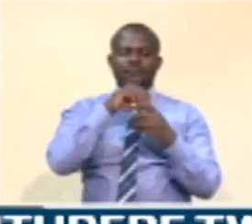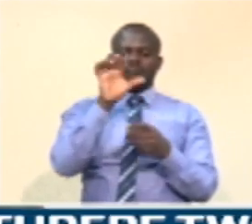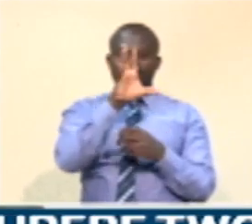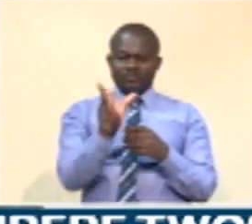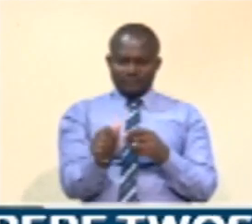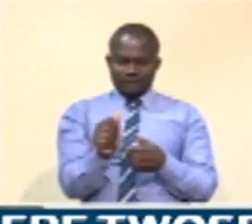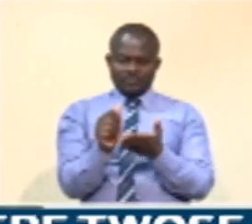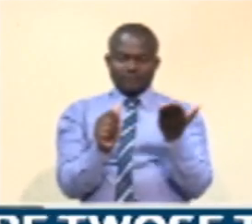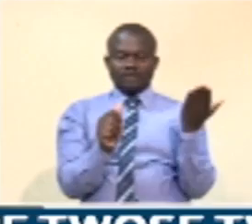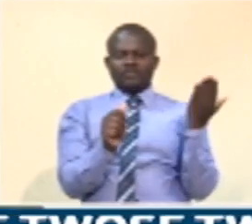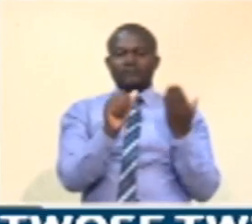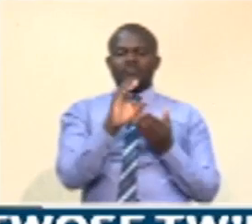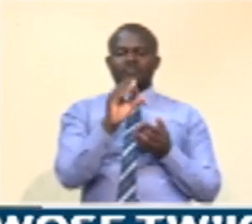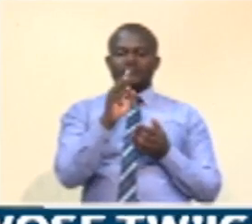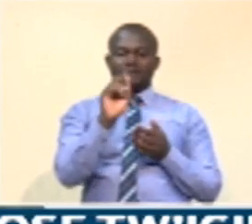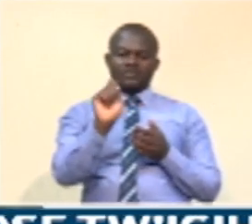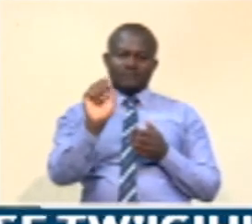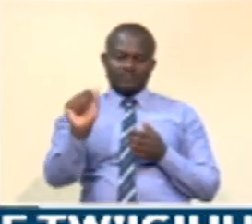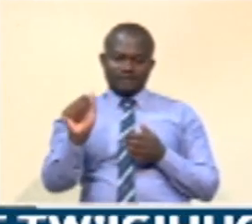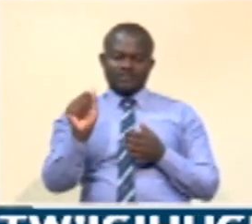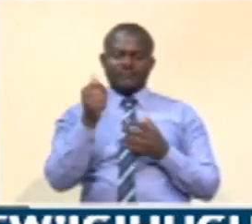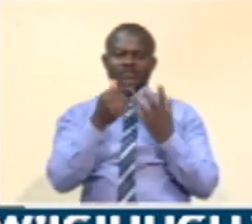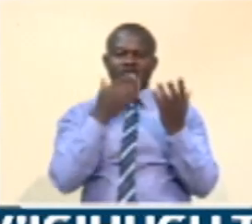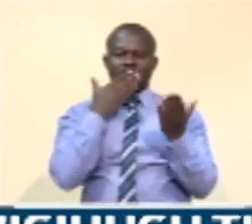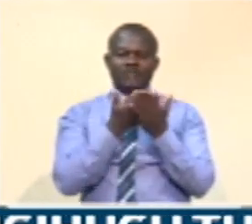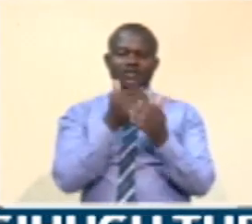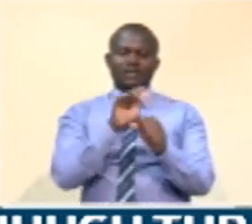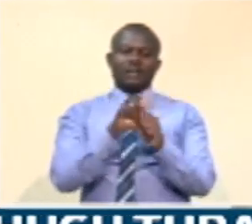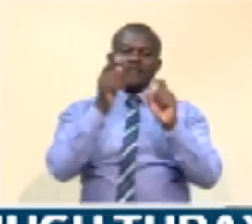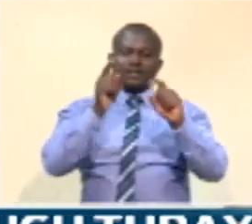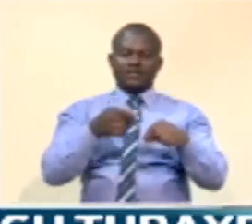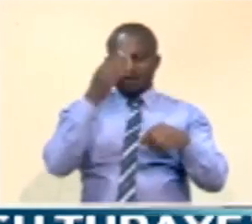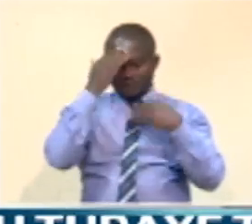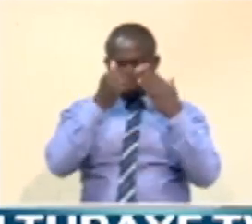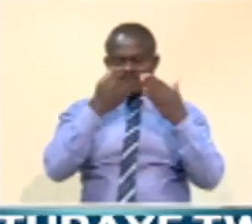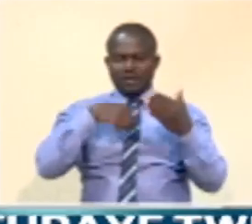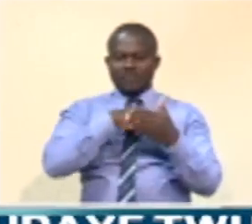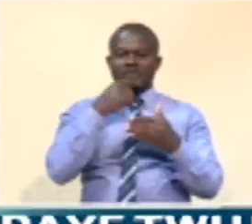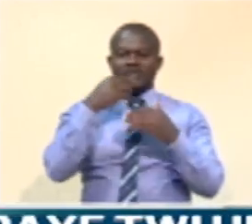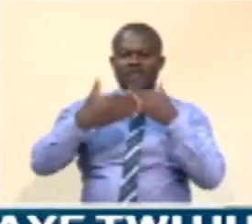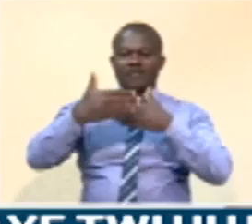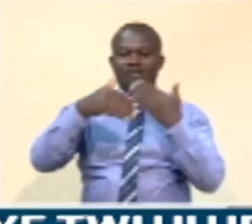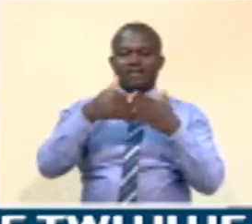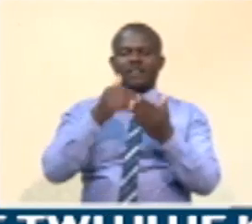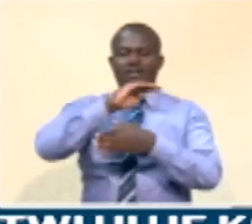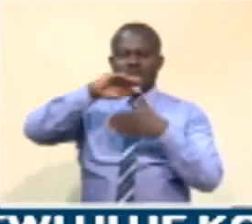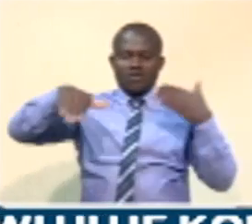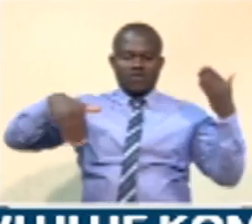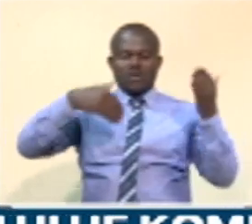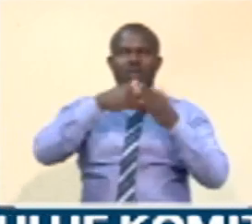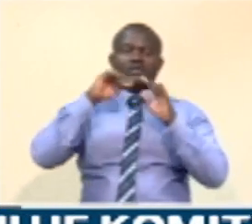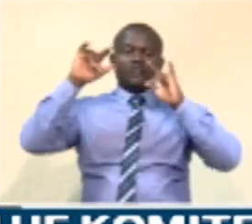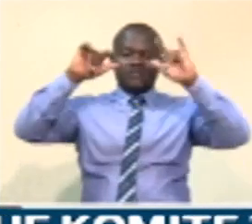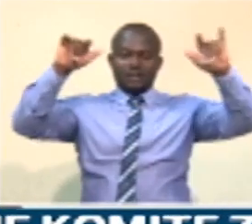da CFTA ni ikintu kiza cyane kirimo kiza kuko ni hafi ya hose indege